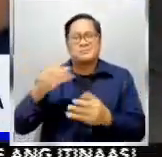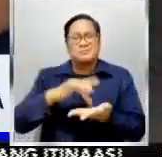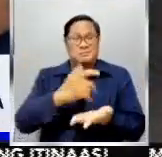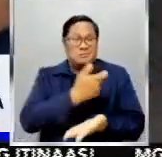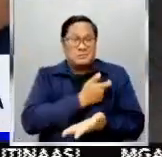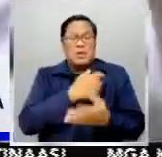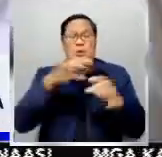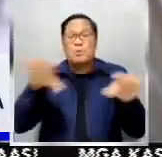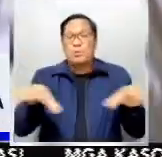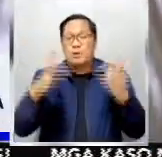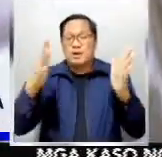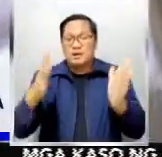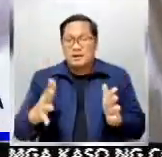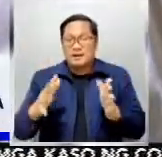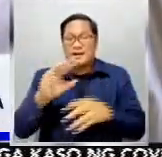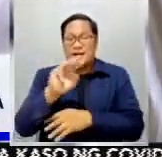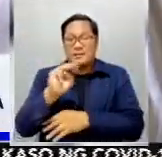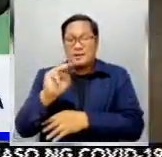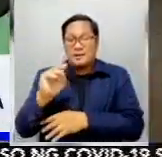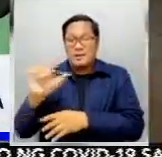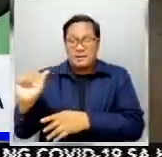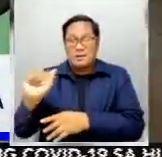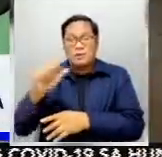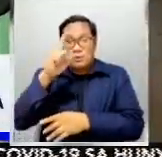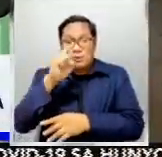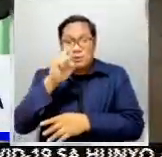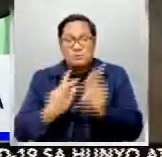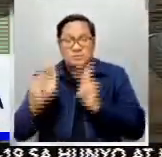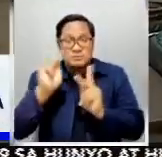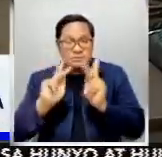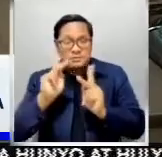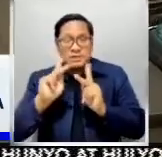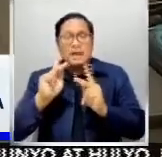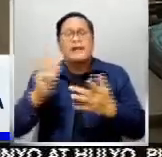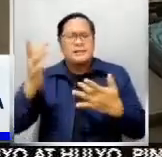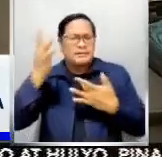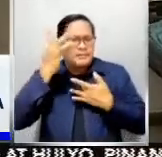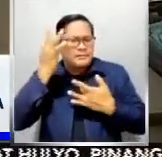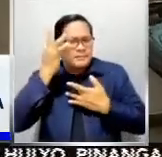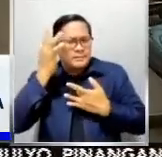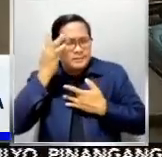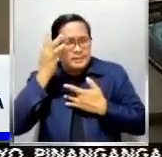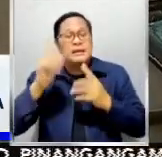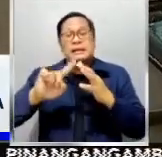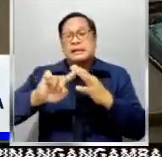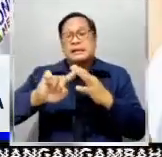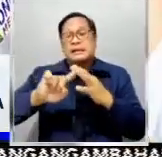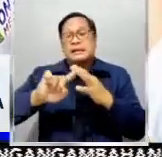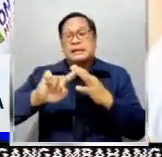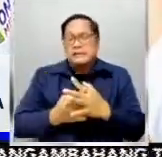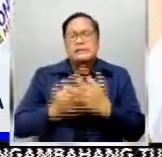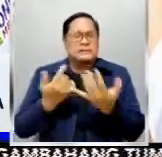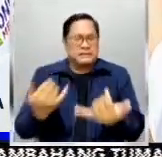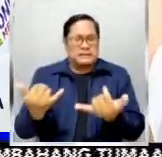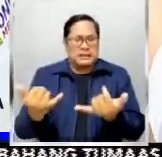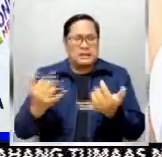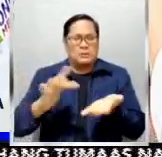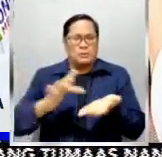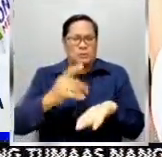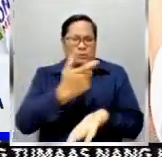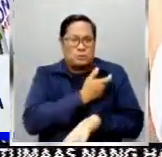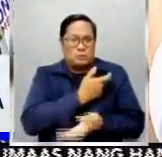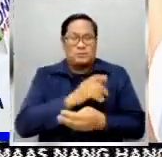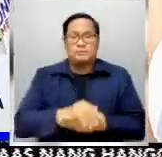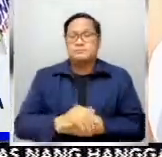ng MMDA na senior citizen at may comorbidity, sinimulang bakunahan na rin ngayong araw. Sana maunawaan dahil